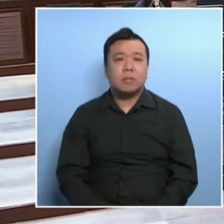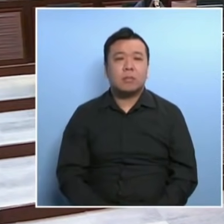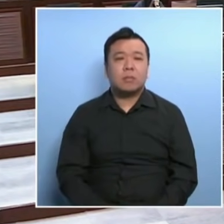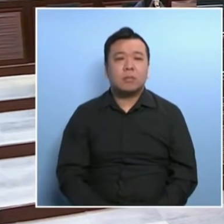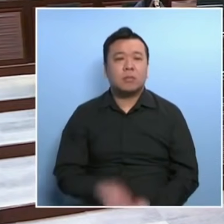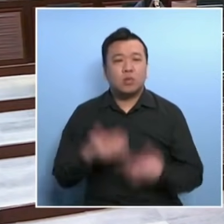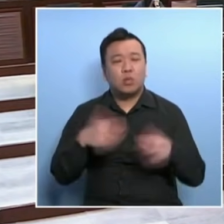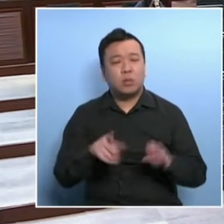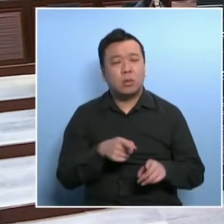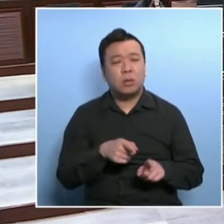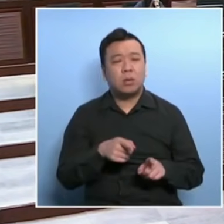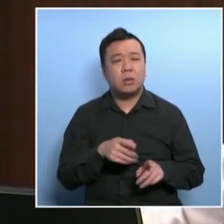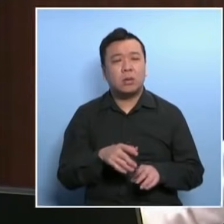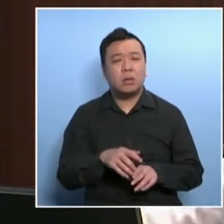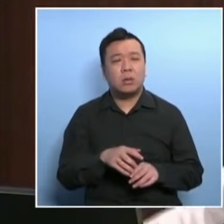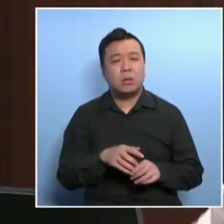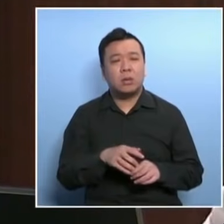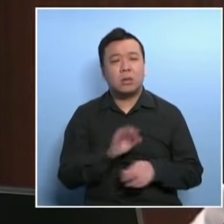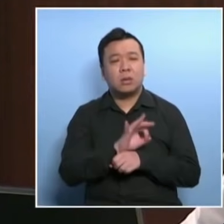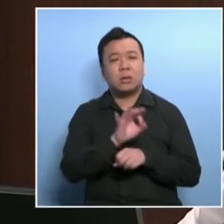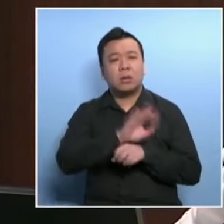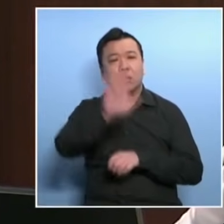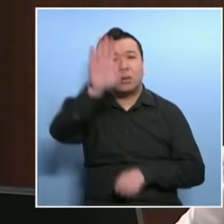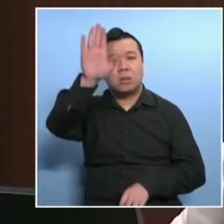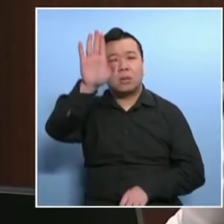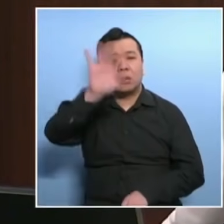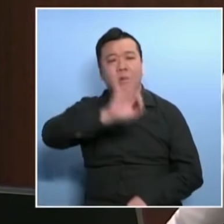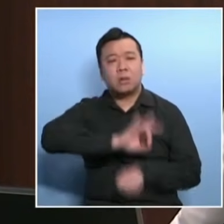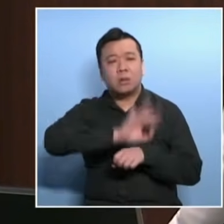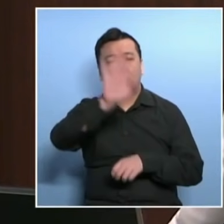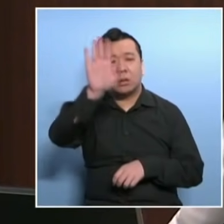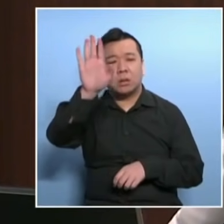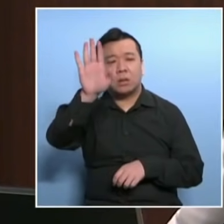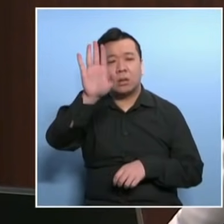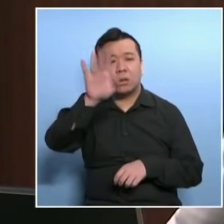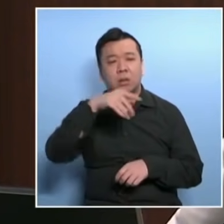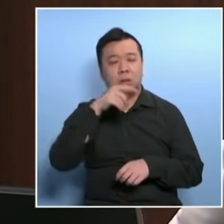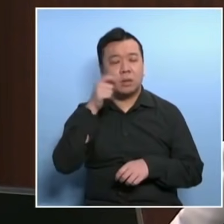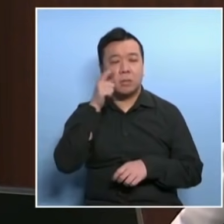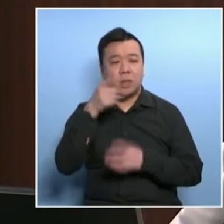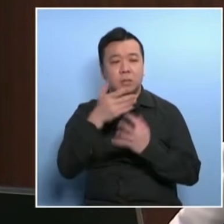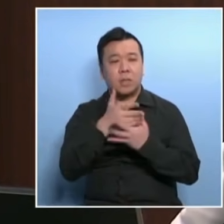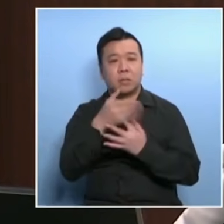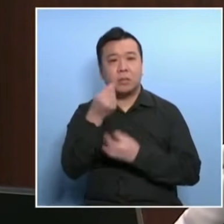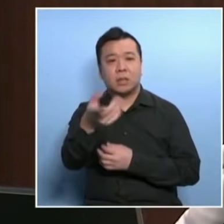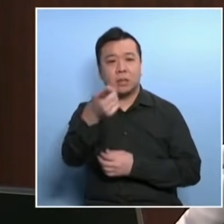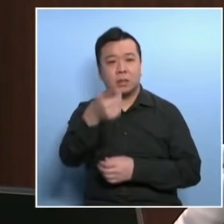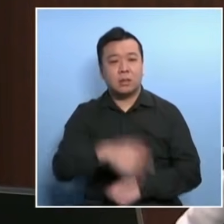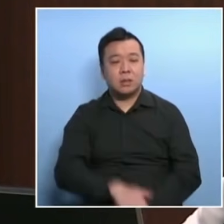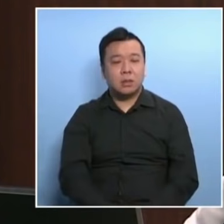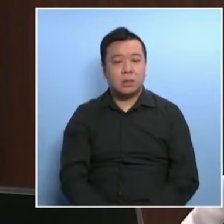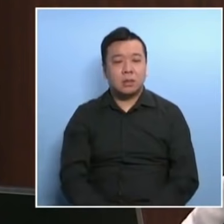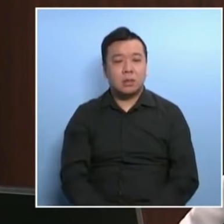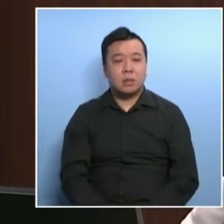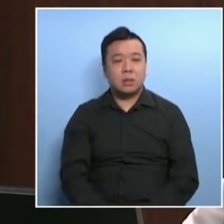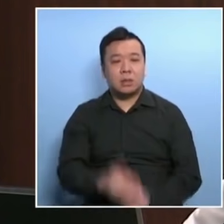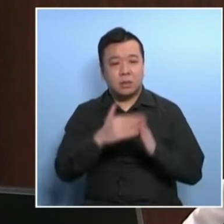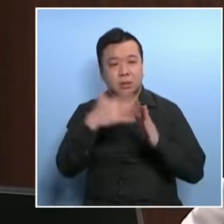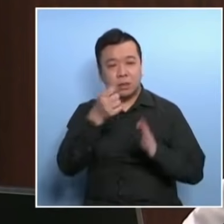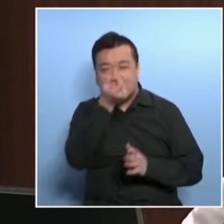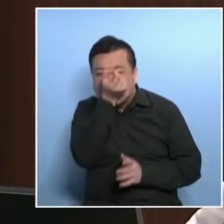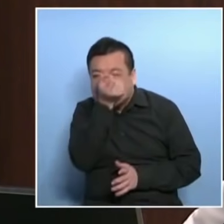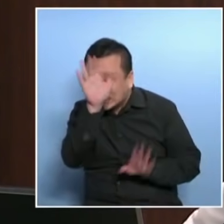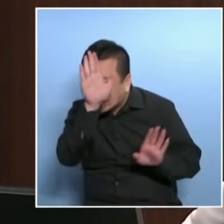因為已經完曬啦，我俾你三分鐘啦，好冇啊？呢個係特例嚟噶啦，咁局長麻煩你